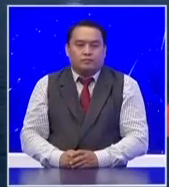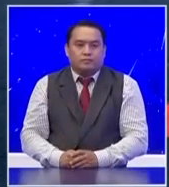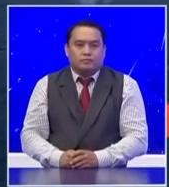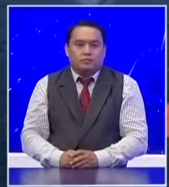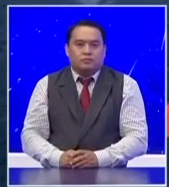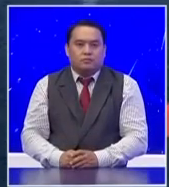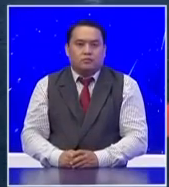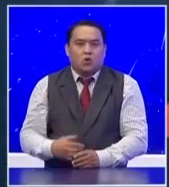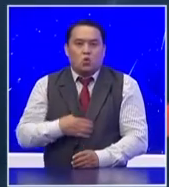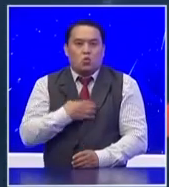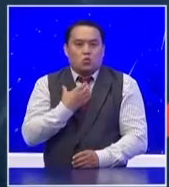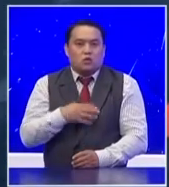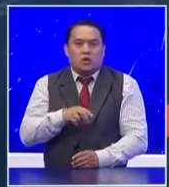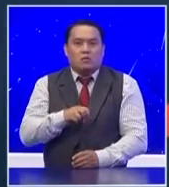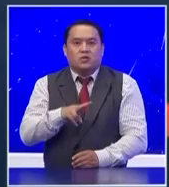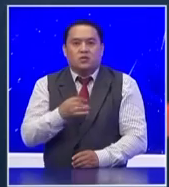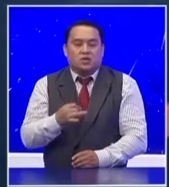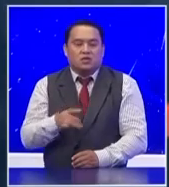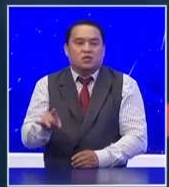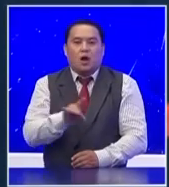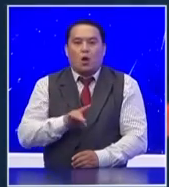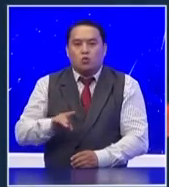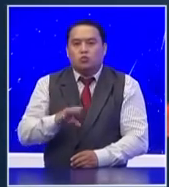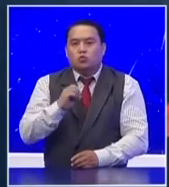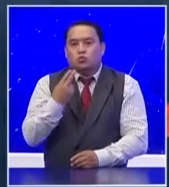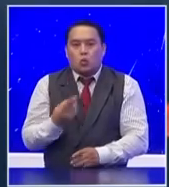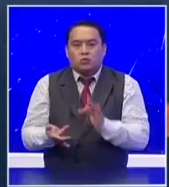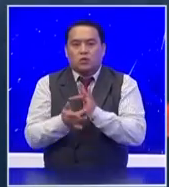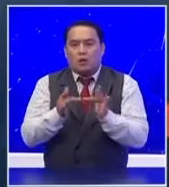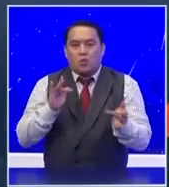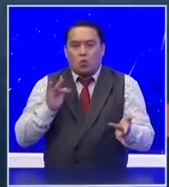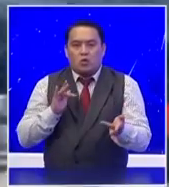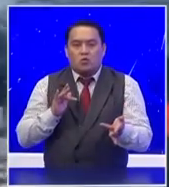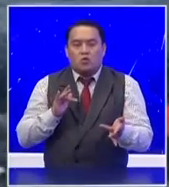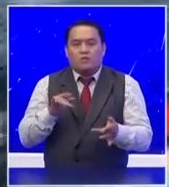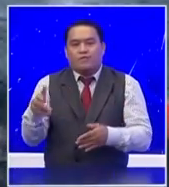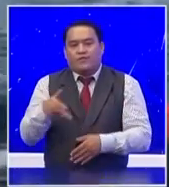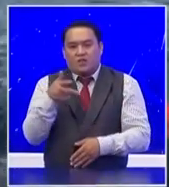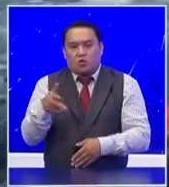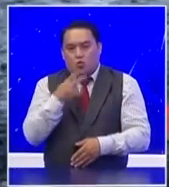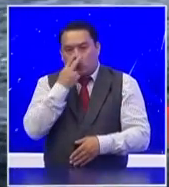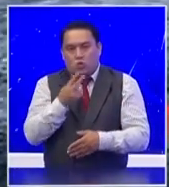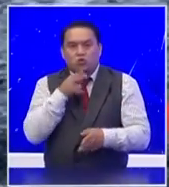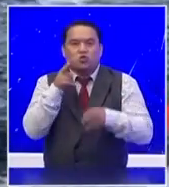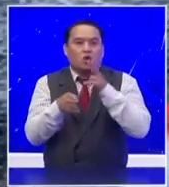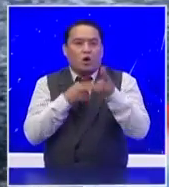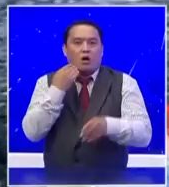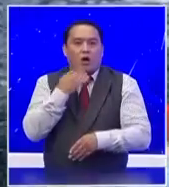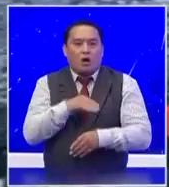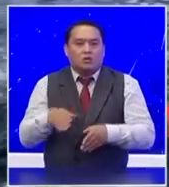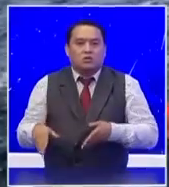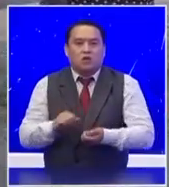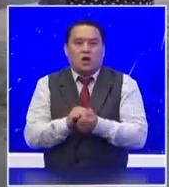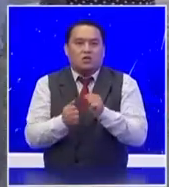дорогу. Бунтовали жители села Лепсы Сарканского района. Социальные сети заполнило вирусное видео. В нем мужчина жалуется на качество